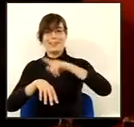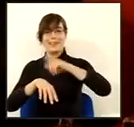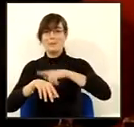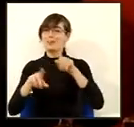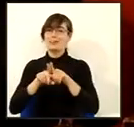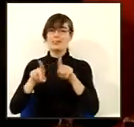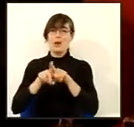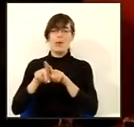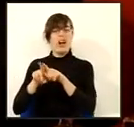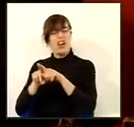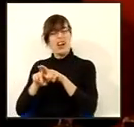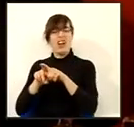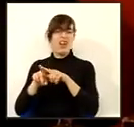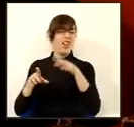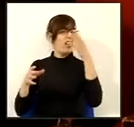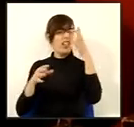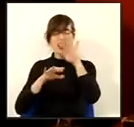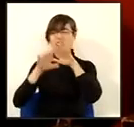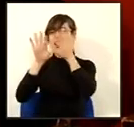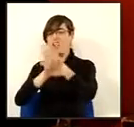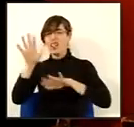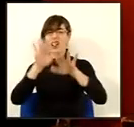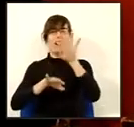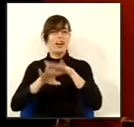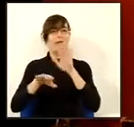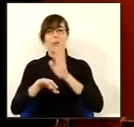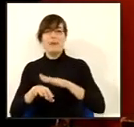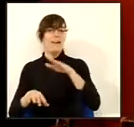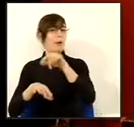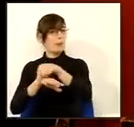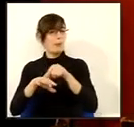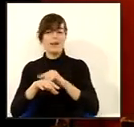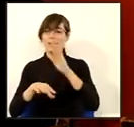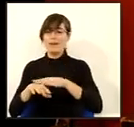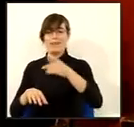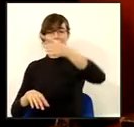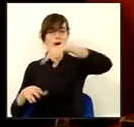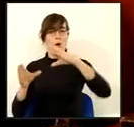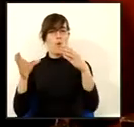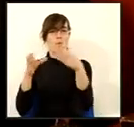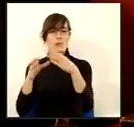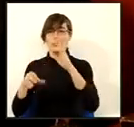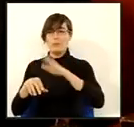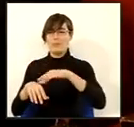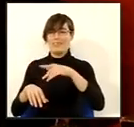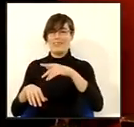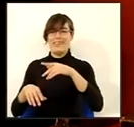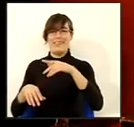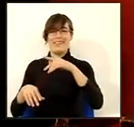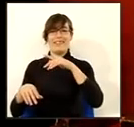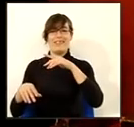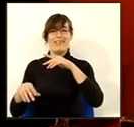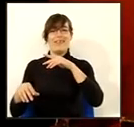polític i hipocresia política que fan servir alguns partits amb l'única finalitat de provocar maldat en el seu discurs demagògic